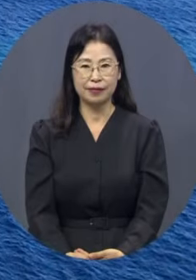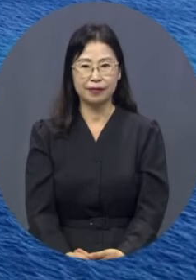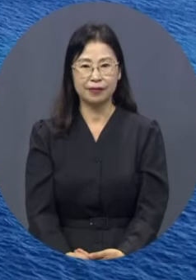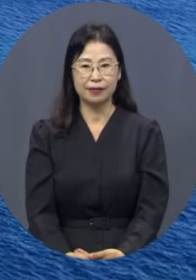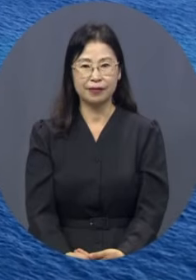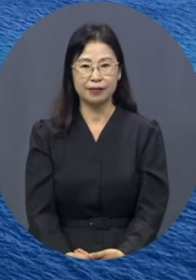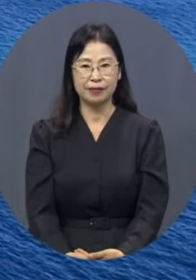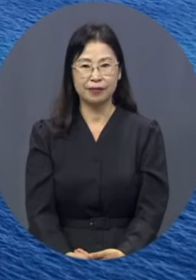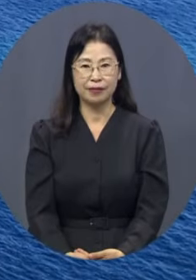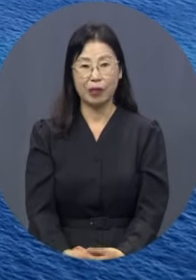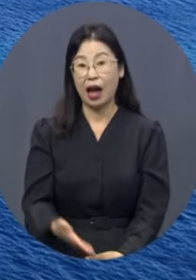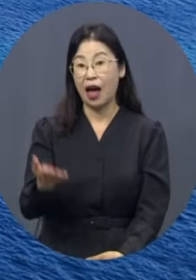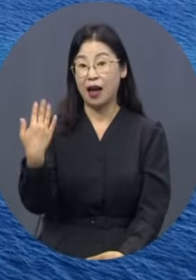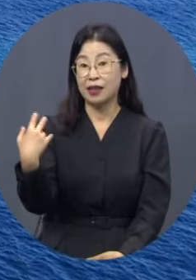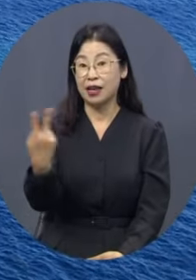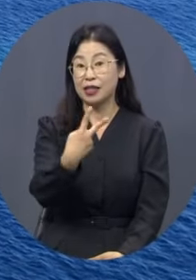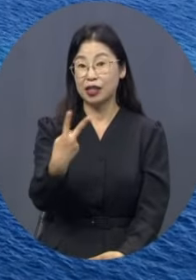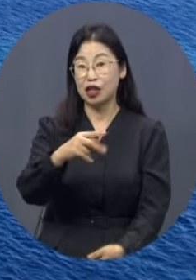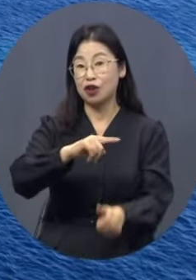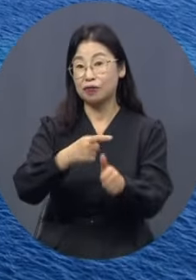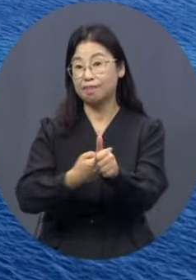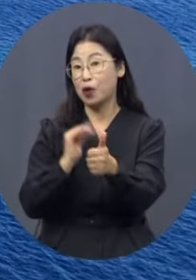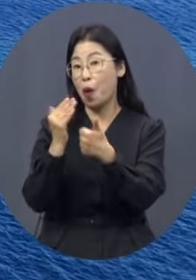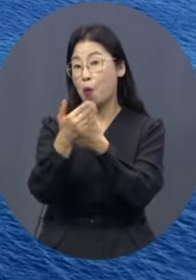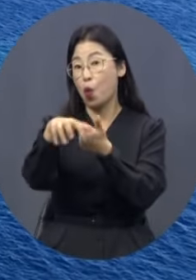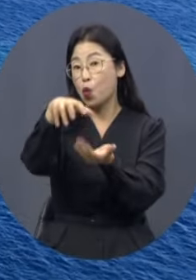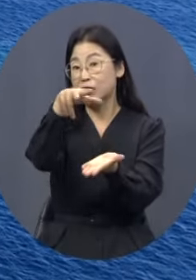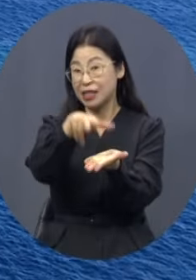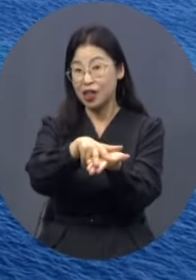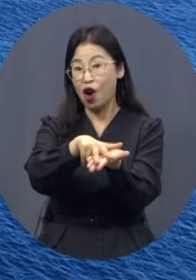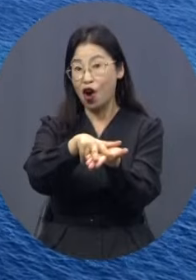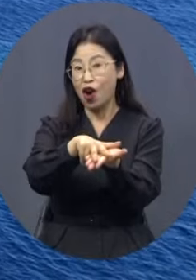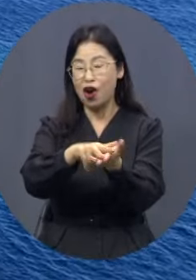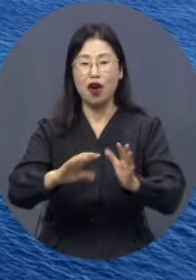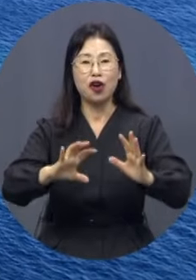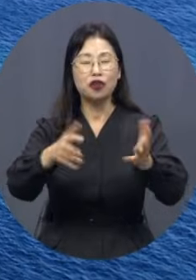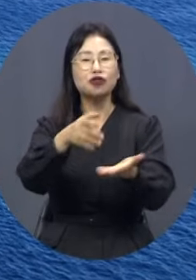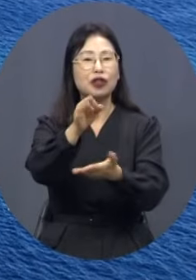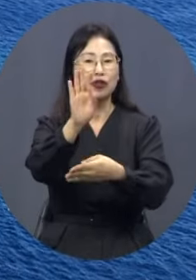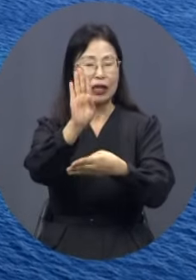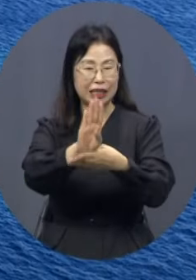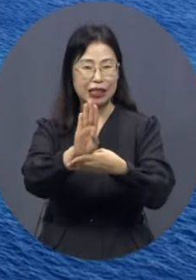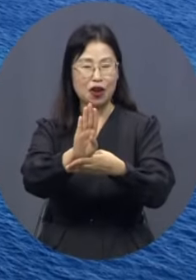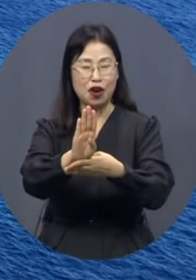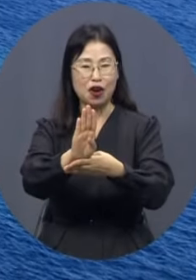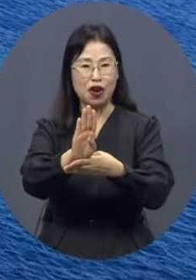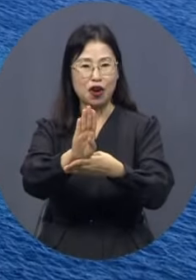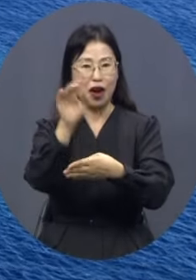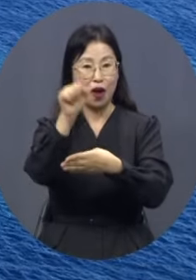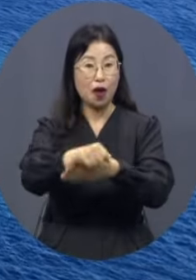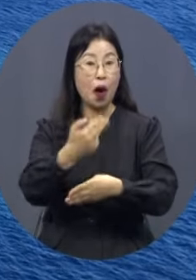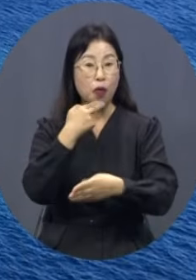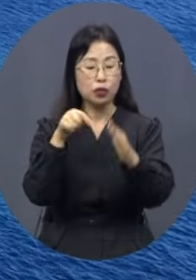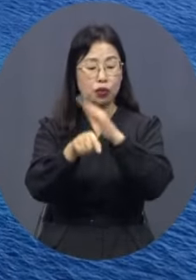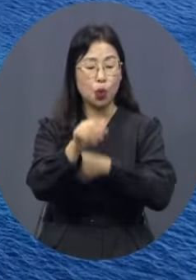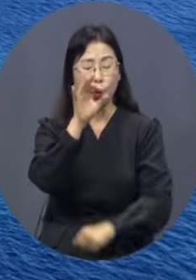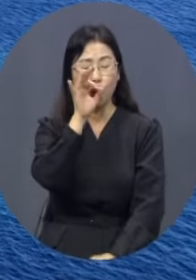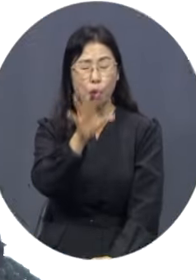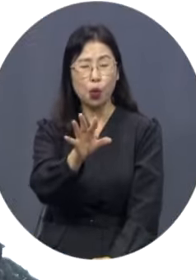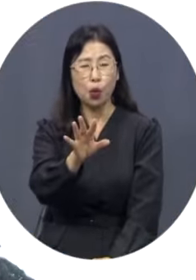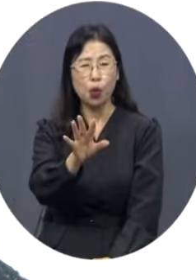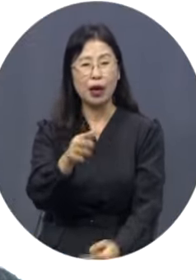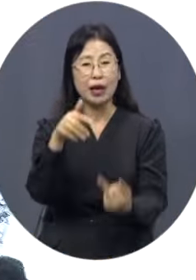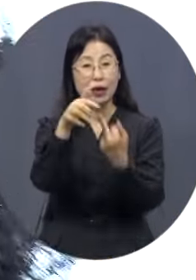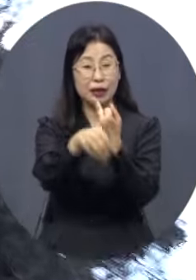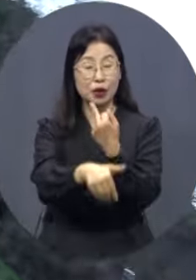다녀왔습니다 지난 2000년 천연 보호 구역으로 지정되면서 국가유산 허가 없이는 출입할 수 없는 서귀포시 범